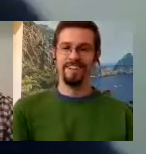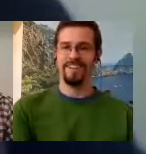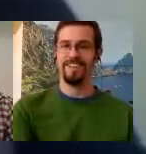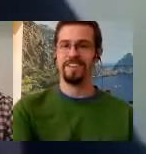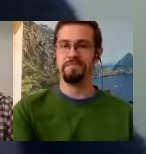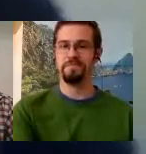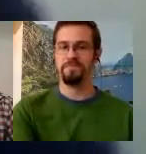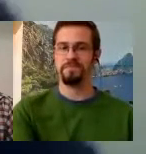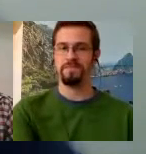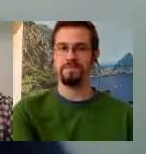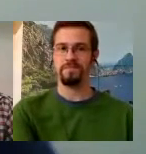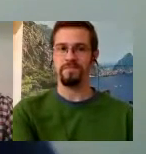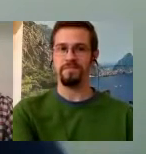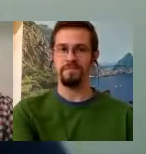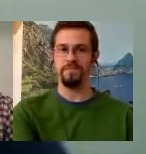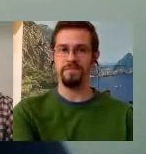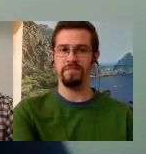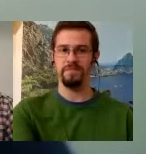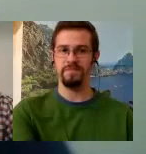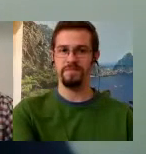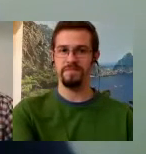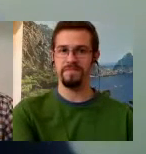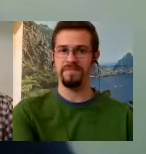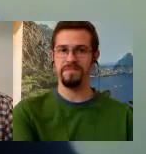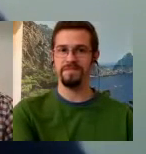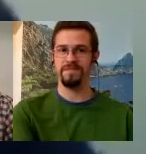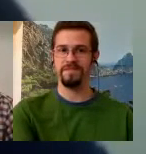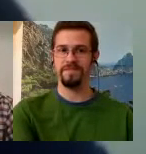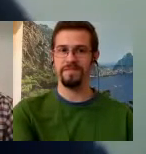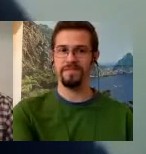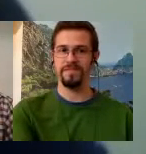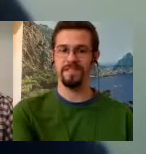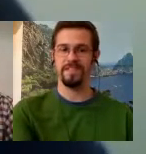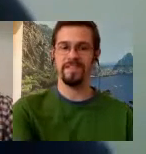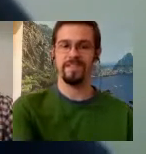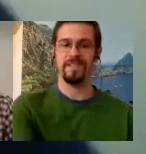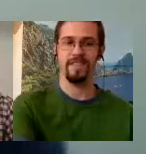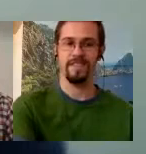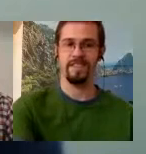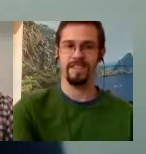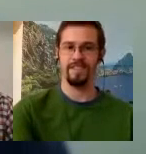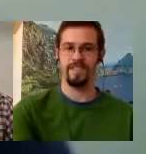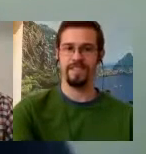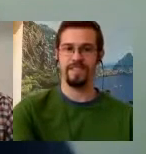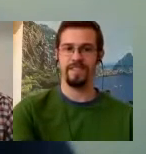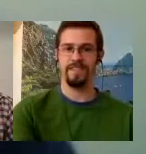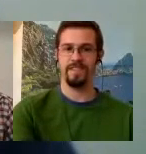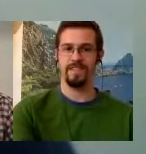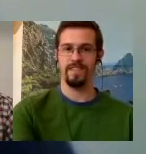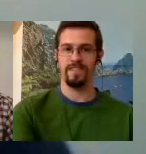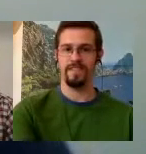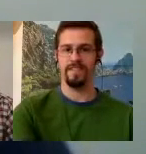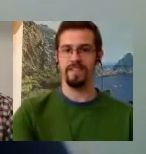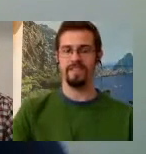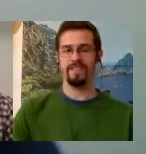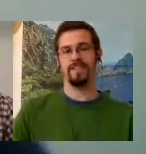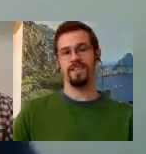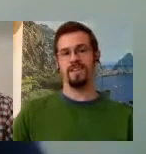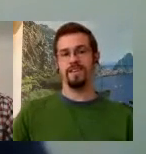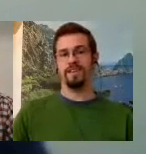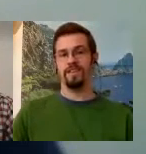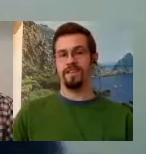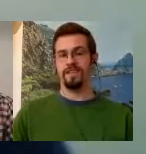بالرغم من أن كتابة لغة الإشارات لها قواعد وكأي كتابة خاصة لكن هذا بالرغم من